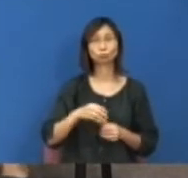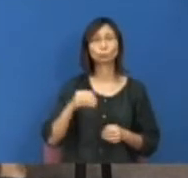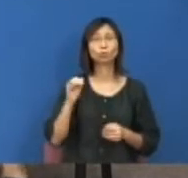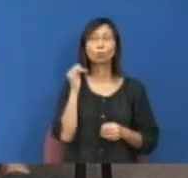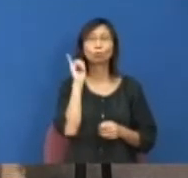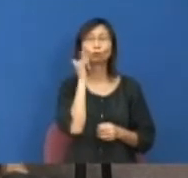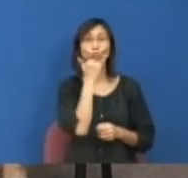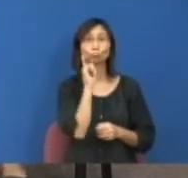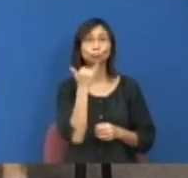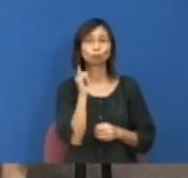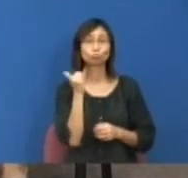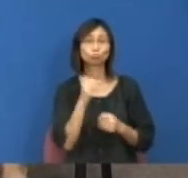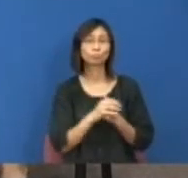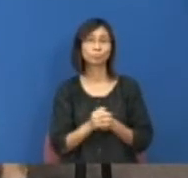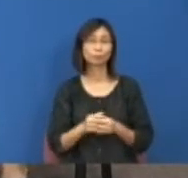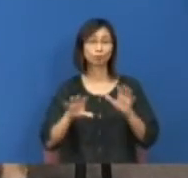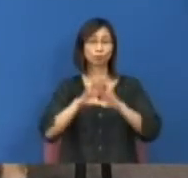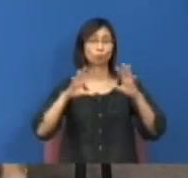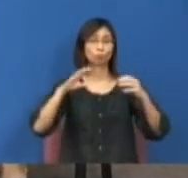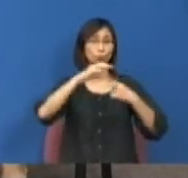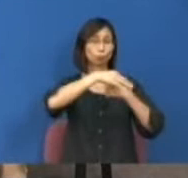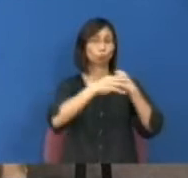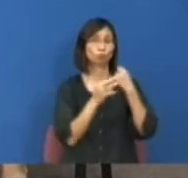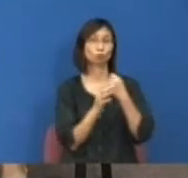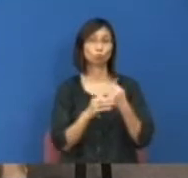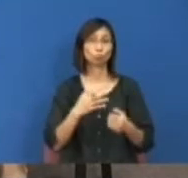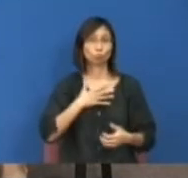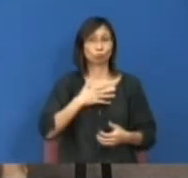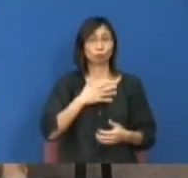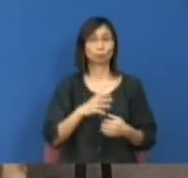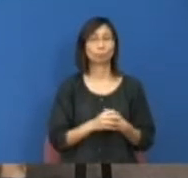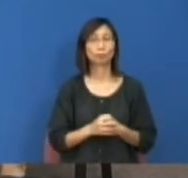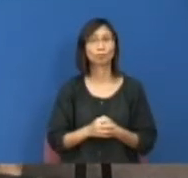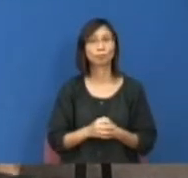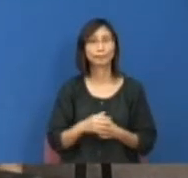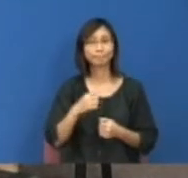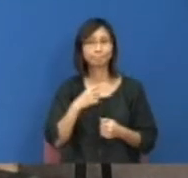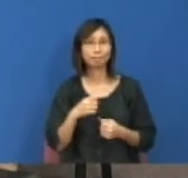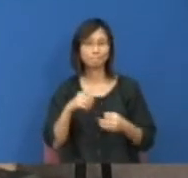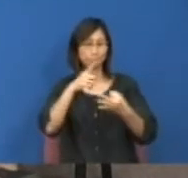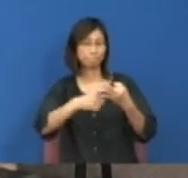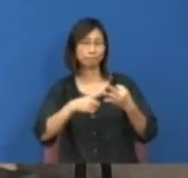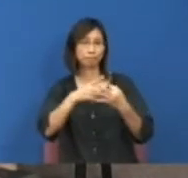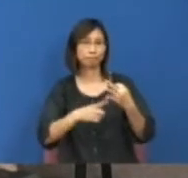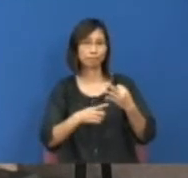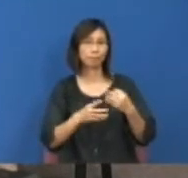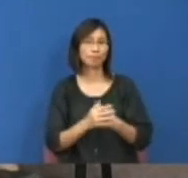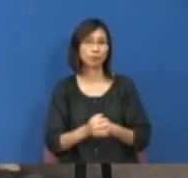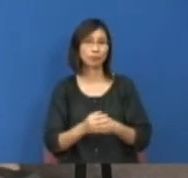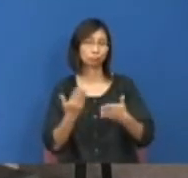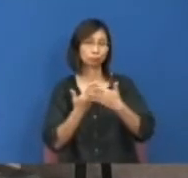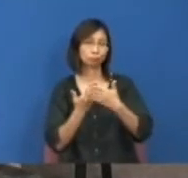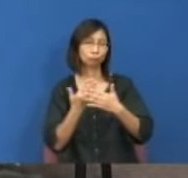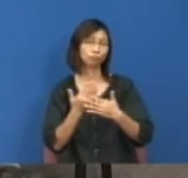個全國震驚，呢個國王要同佢compromise啦。咁你即係墨索里尼，當然佢早期嗰陣時有